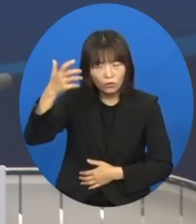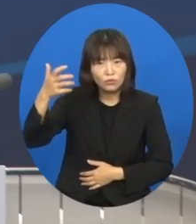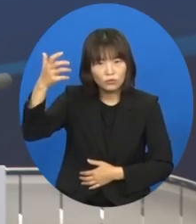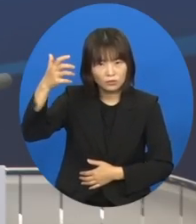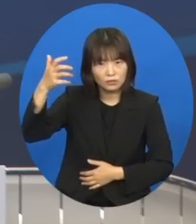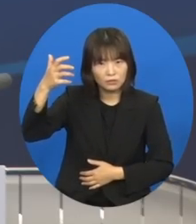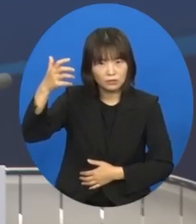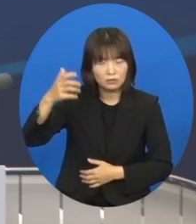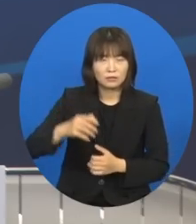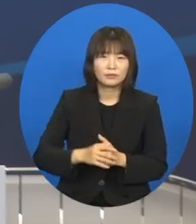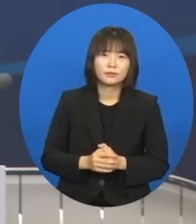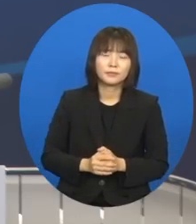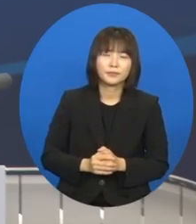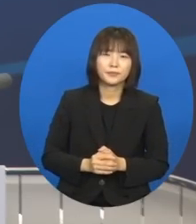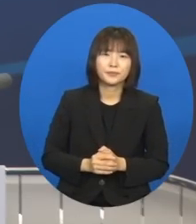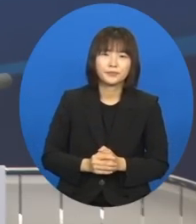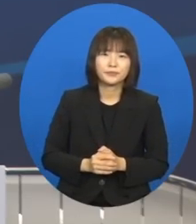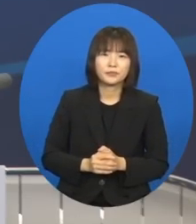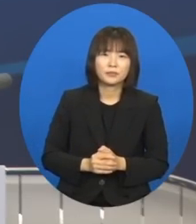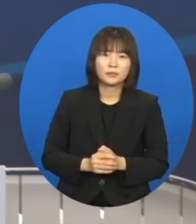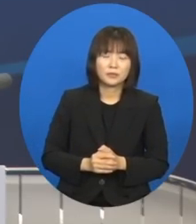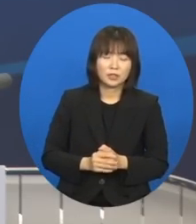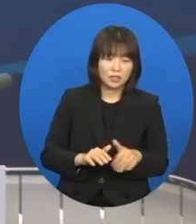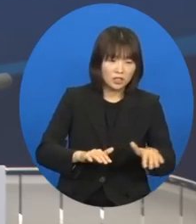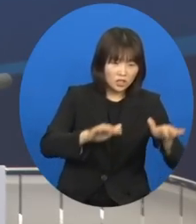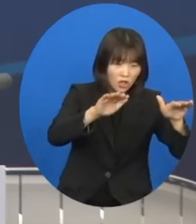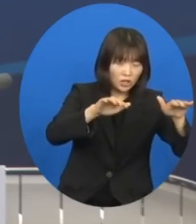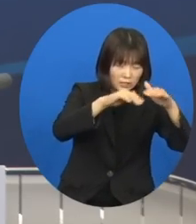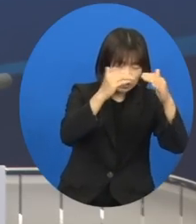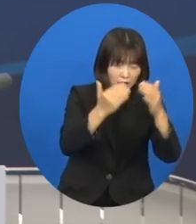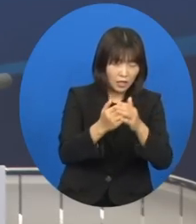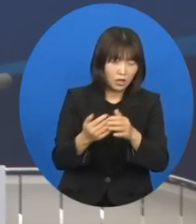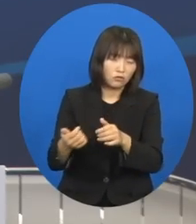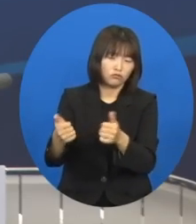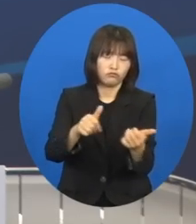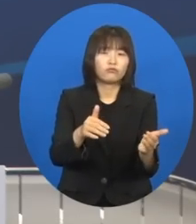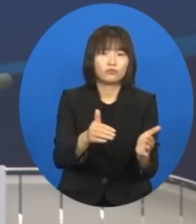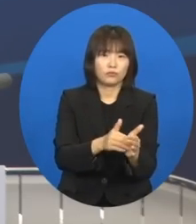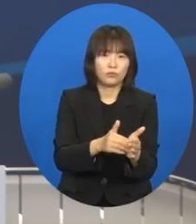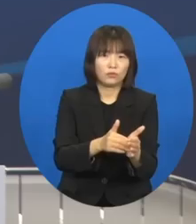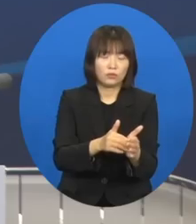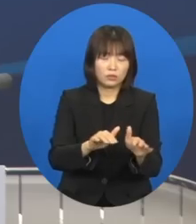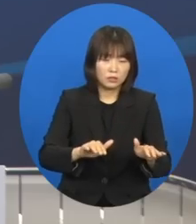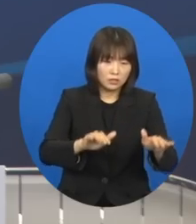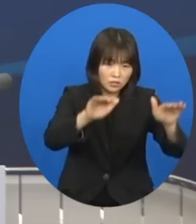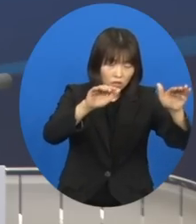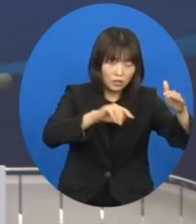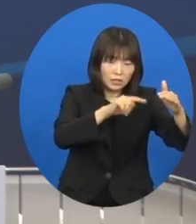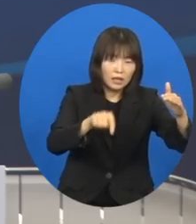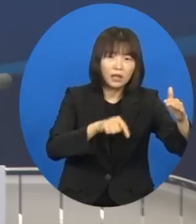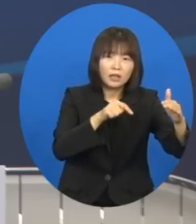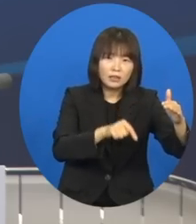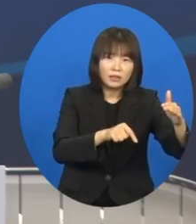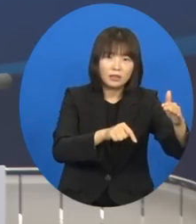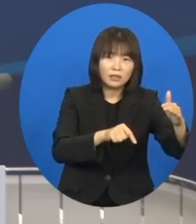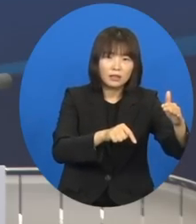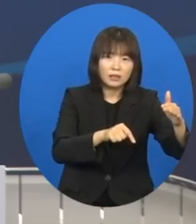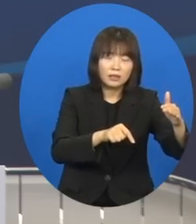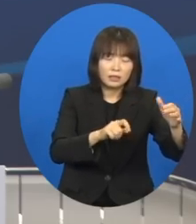성인들은 다 죽었어요. 그 성인들 가운데 살아난 이는 오직 예수